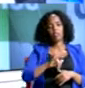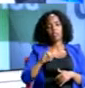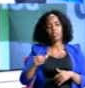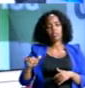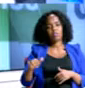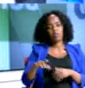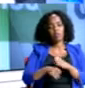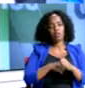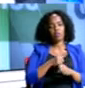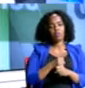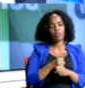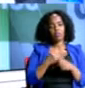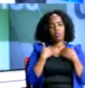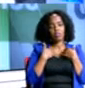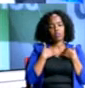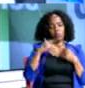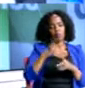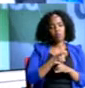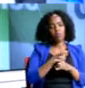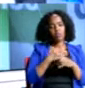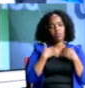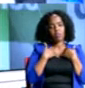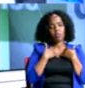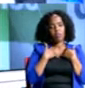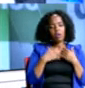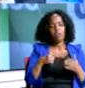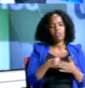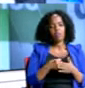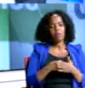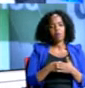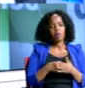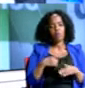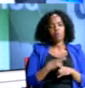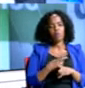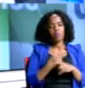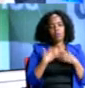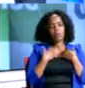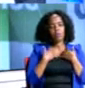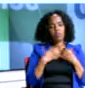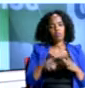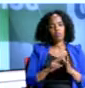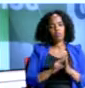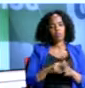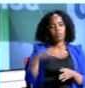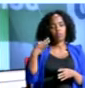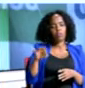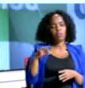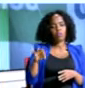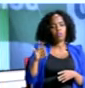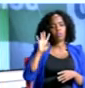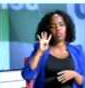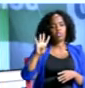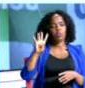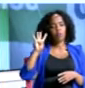yoroba adunya kinyet umemani beku amma hal jaba umajira fakenye soka su dendenye berakure segel shentemiafur